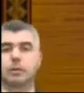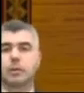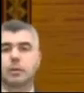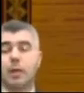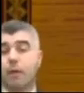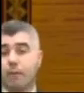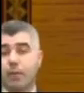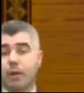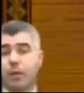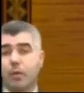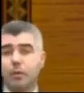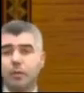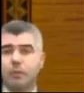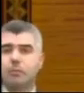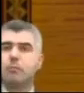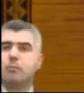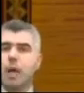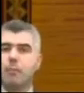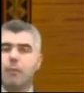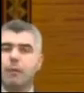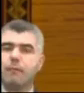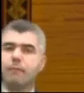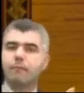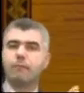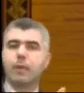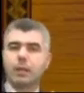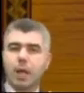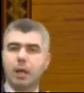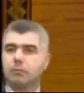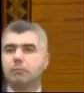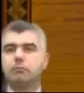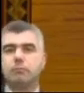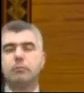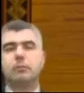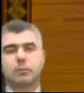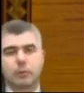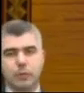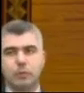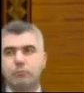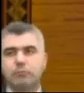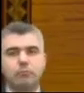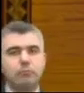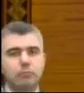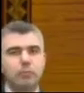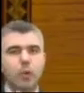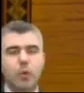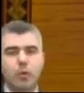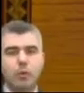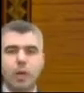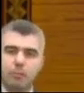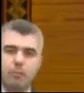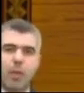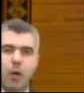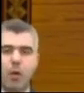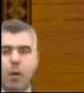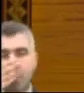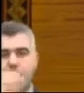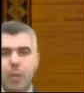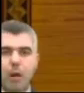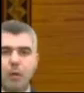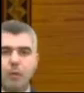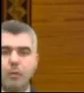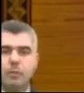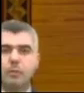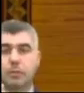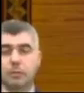العالي الفرنسي. المغاربة يحصلون على تأشيرات للانتقال، ونحن نستمر في هذا العمل